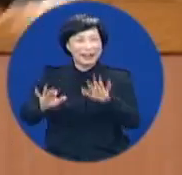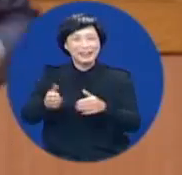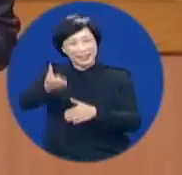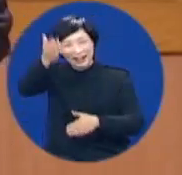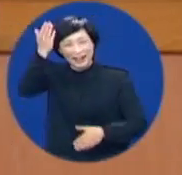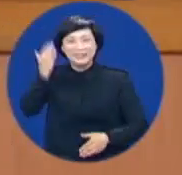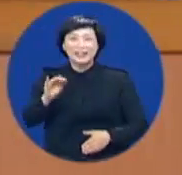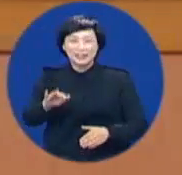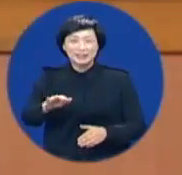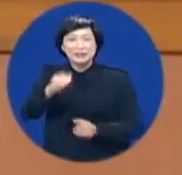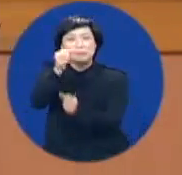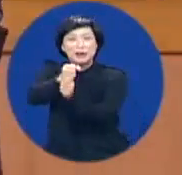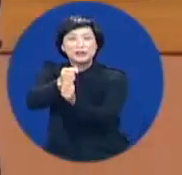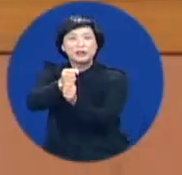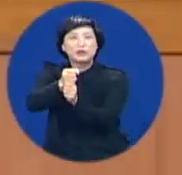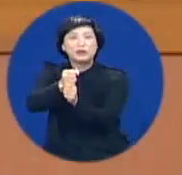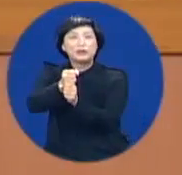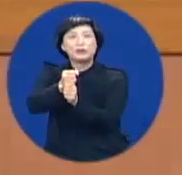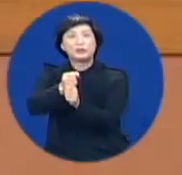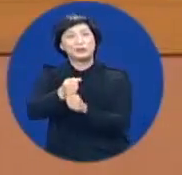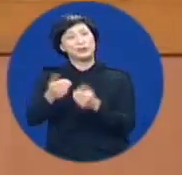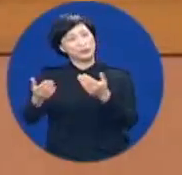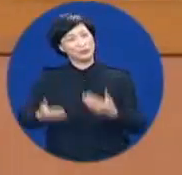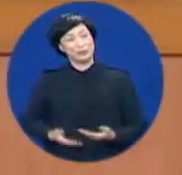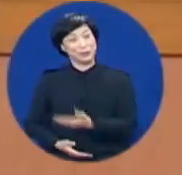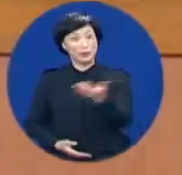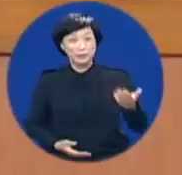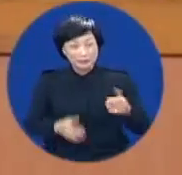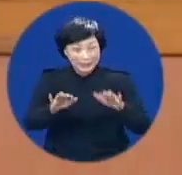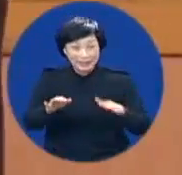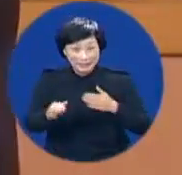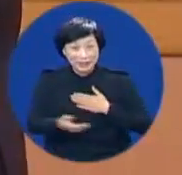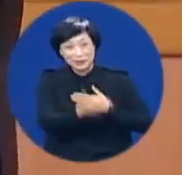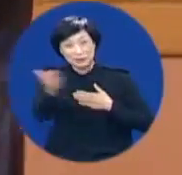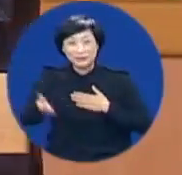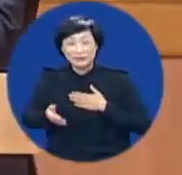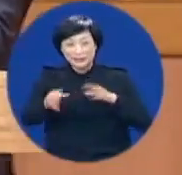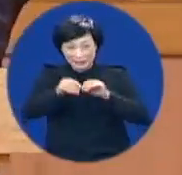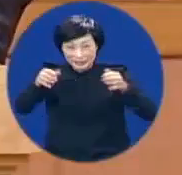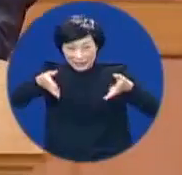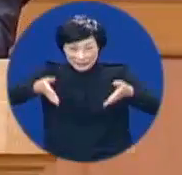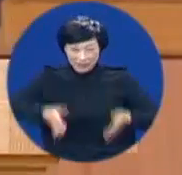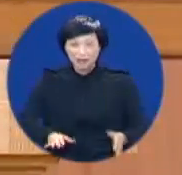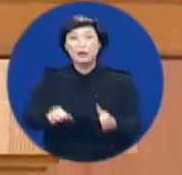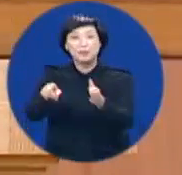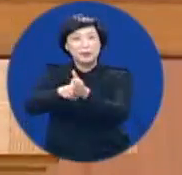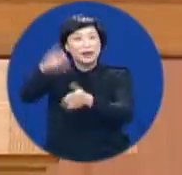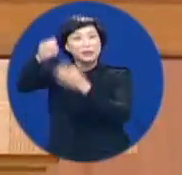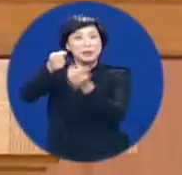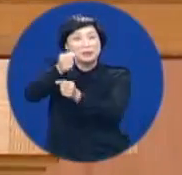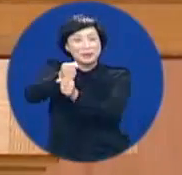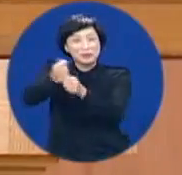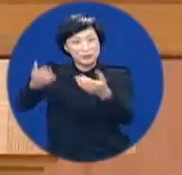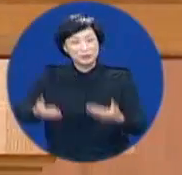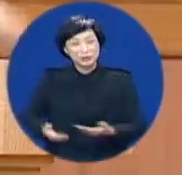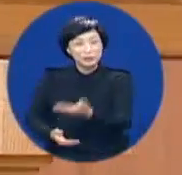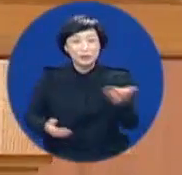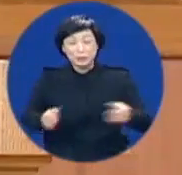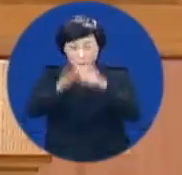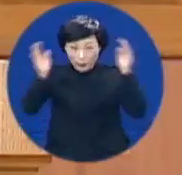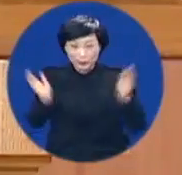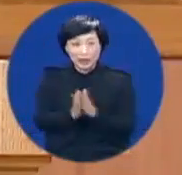옛날에 만들어진 것들입니다. 여러분이 이 땅에 태어날 줄로 믿고, 이제 우리는 다 하나님의